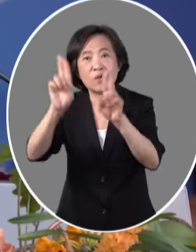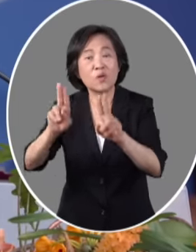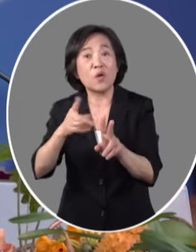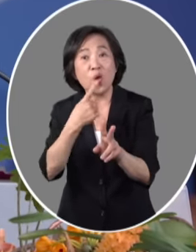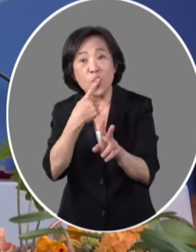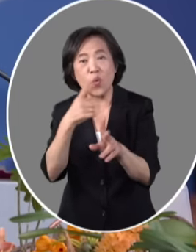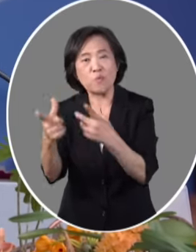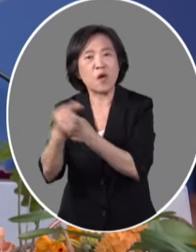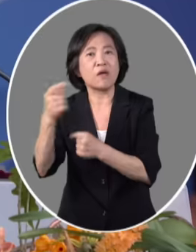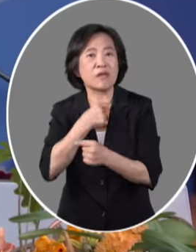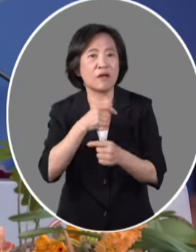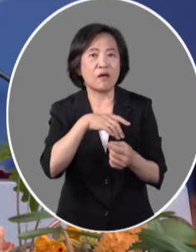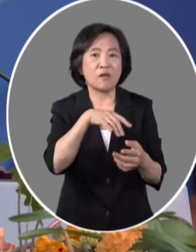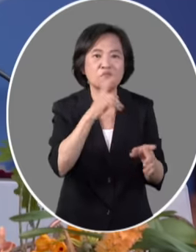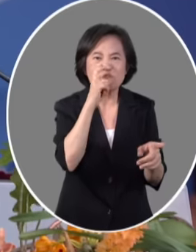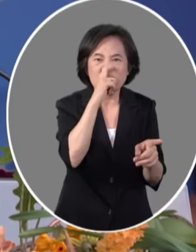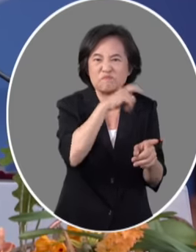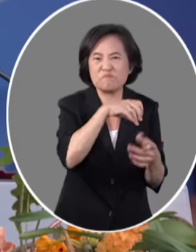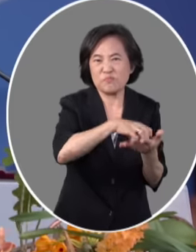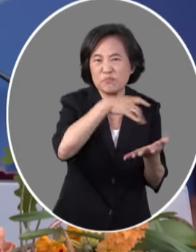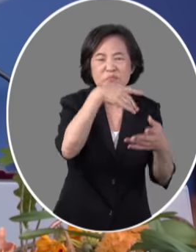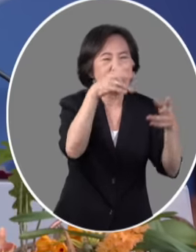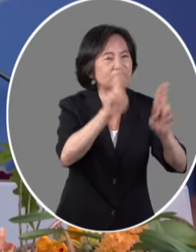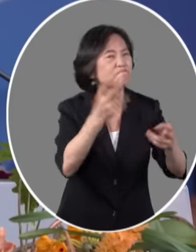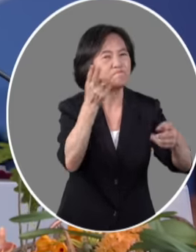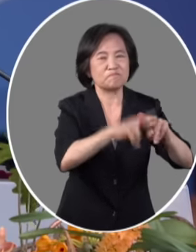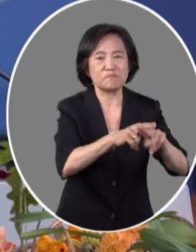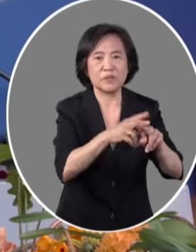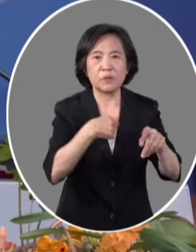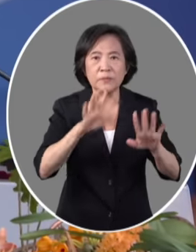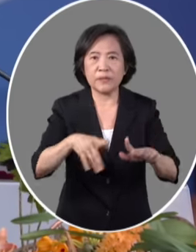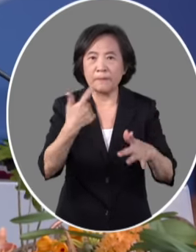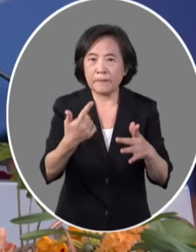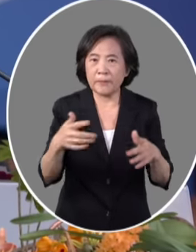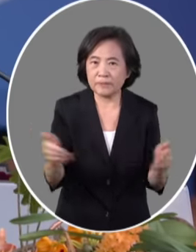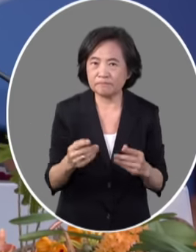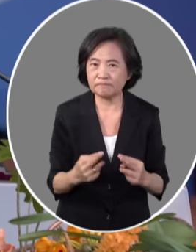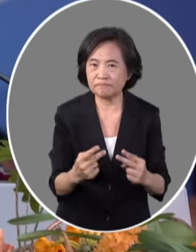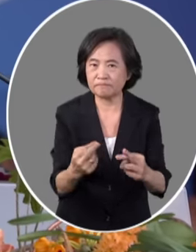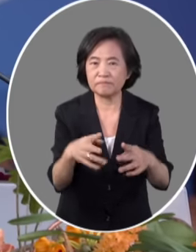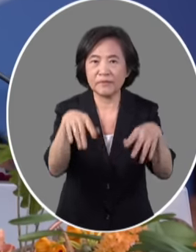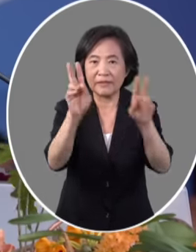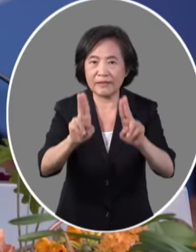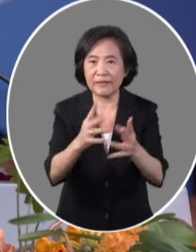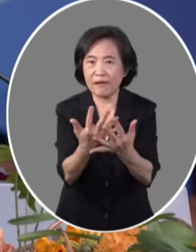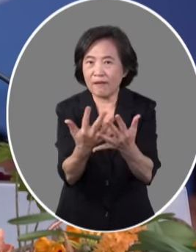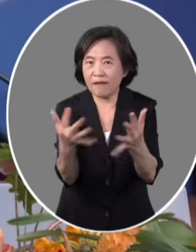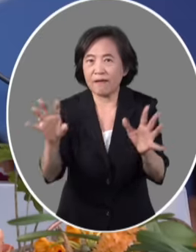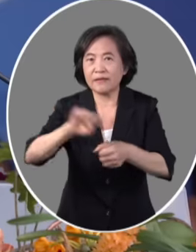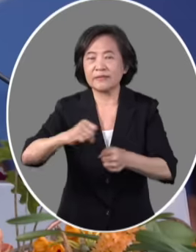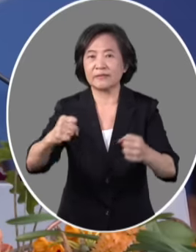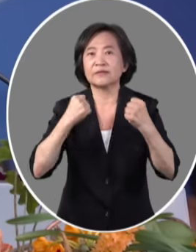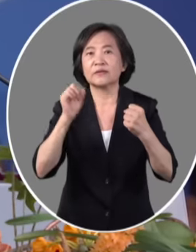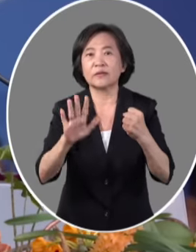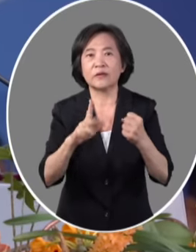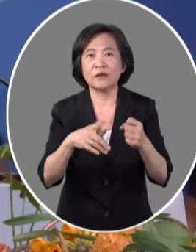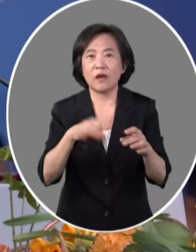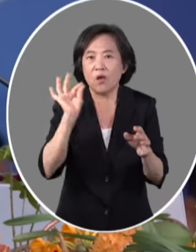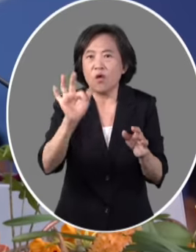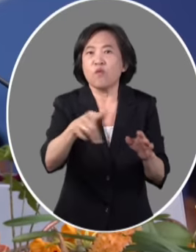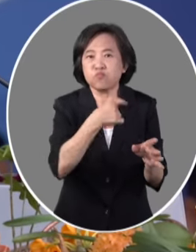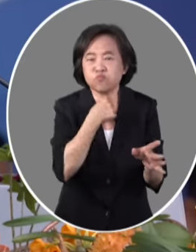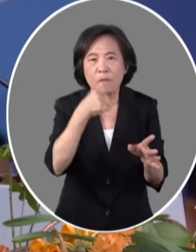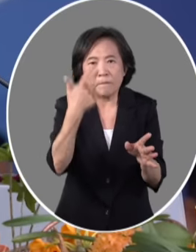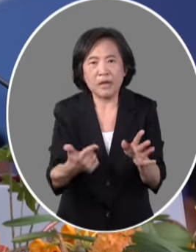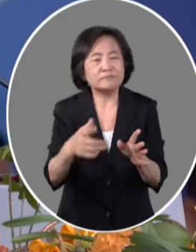源发展、储能网络的建构和电网韧性的强化，只能快，不